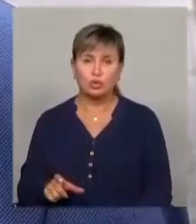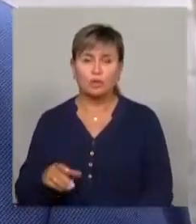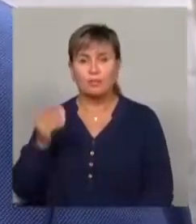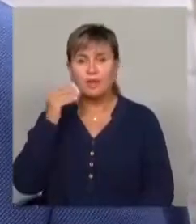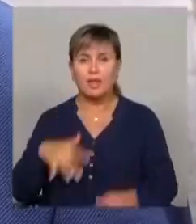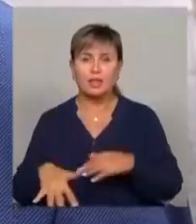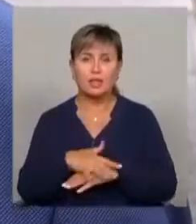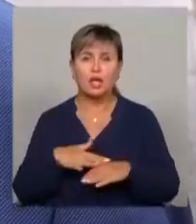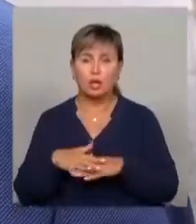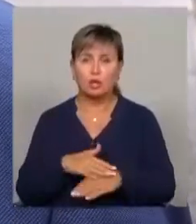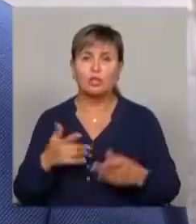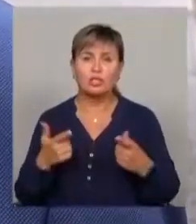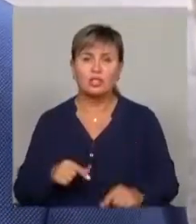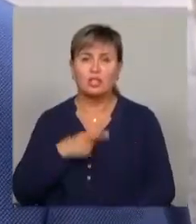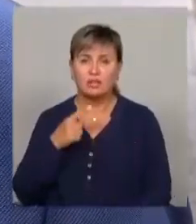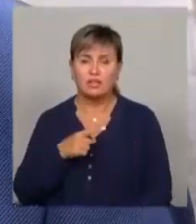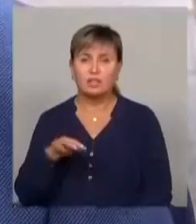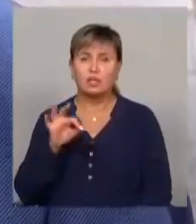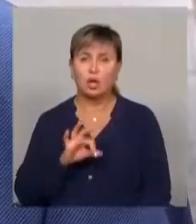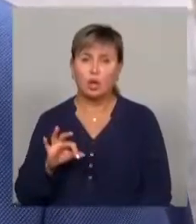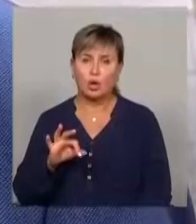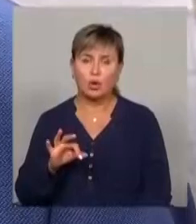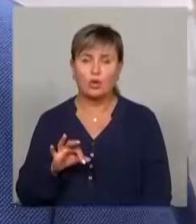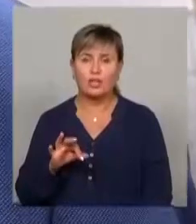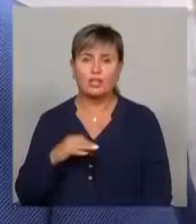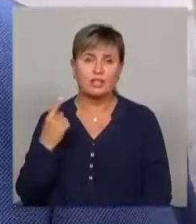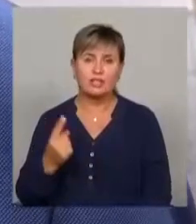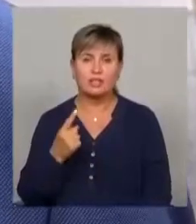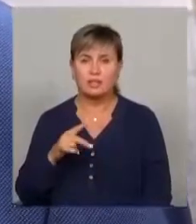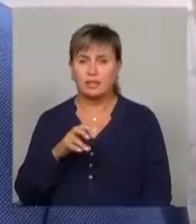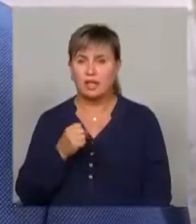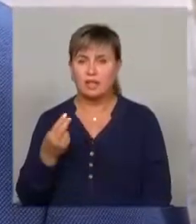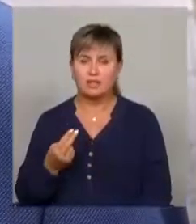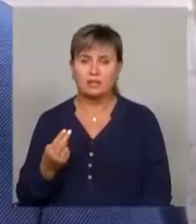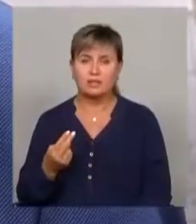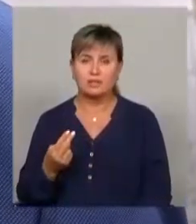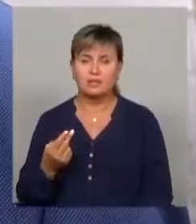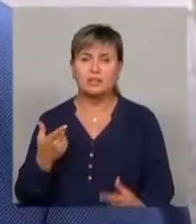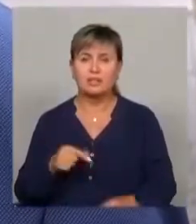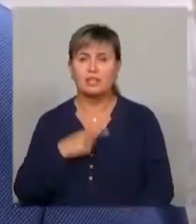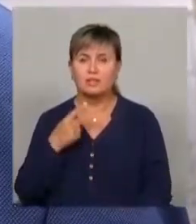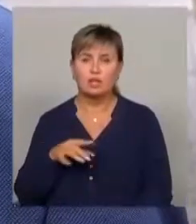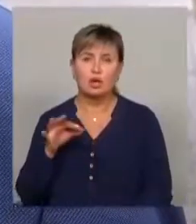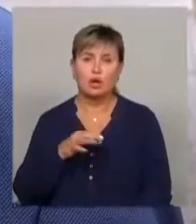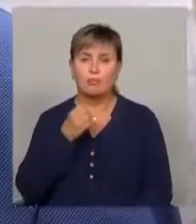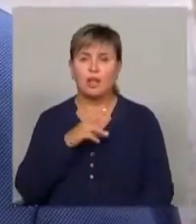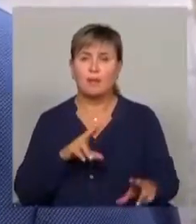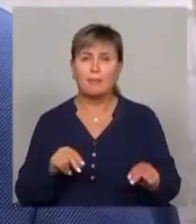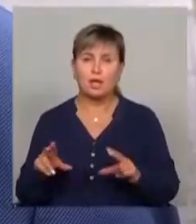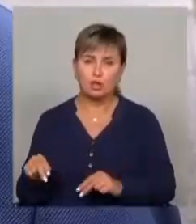народа, где говорится о единой нации, где говорится о